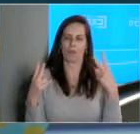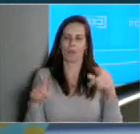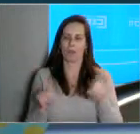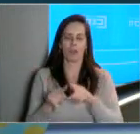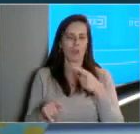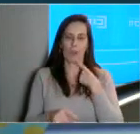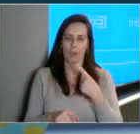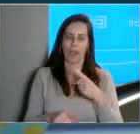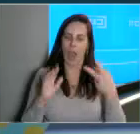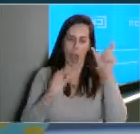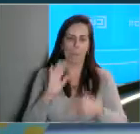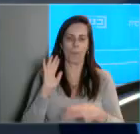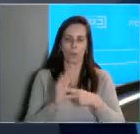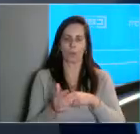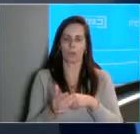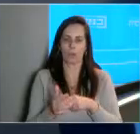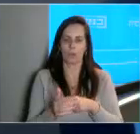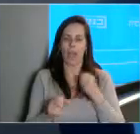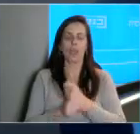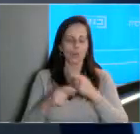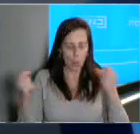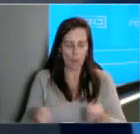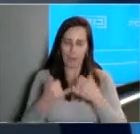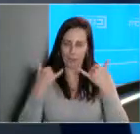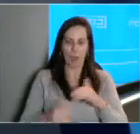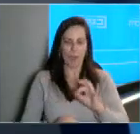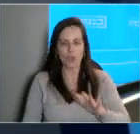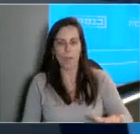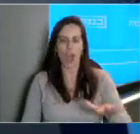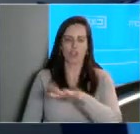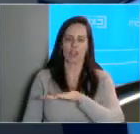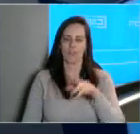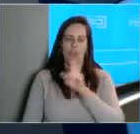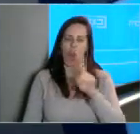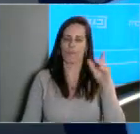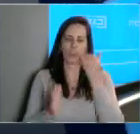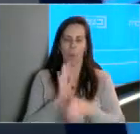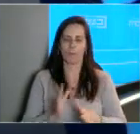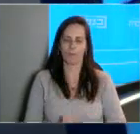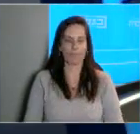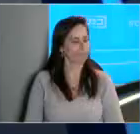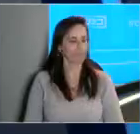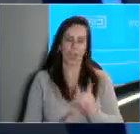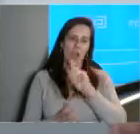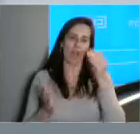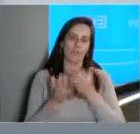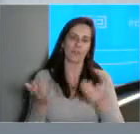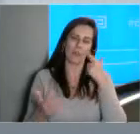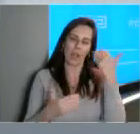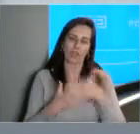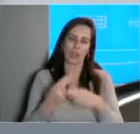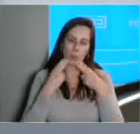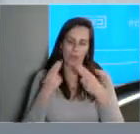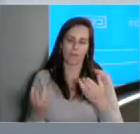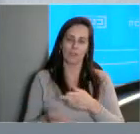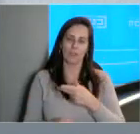כפי שאמרתי, הפוליטיקאים לקחו את הקמפיין הפעם לשטח ולא ויתרו. לא ויתרו, תראה בסוף את